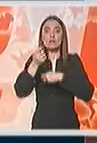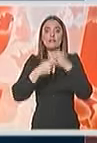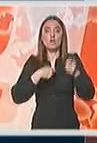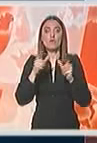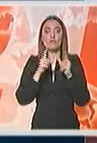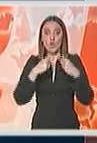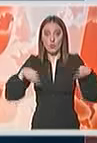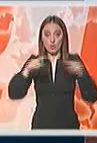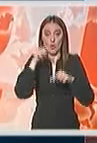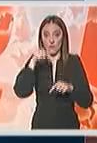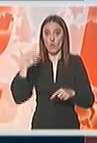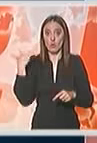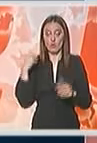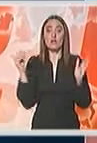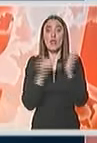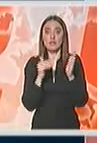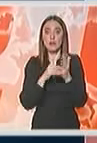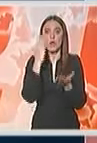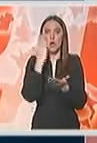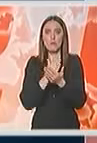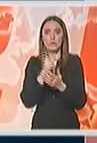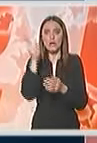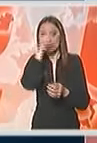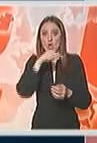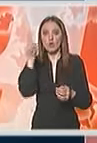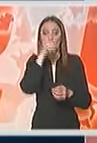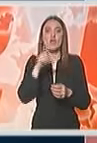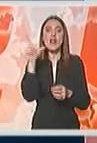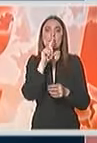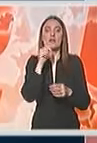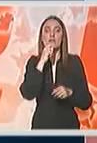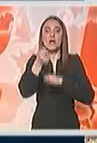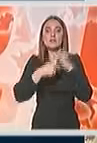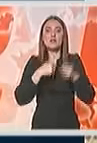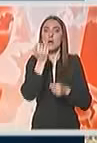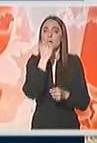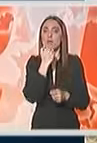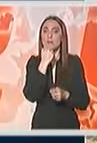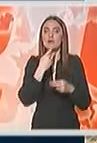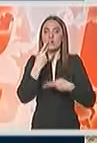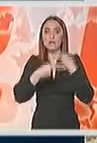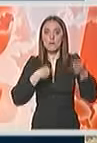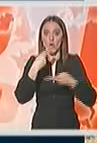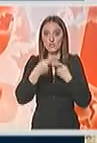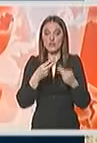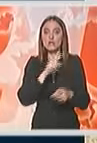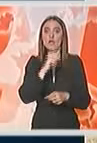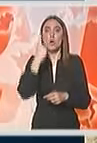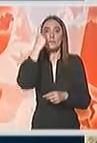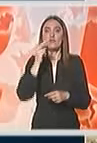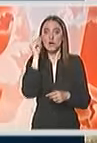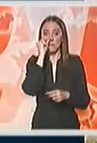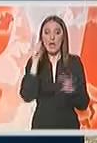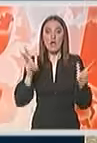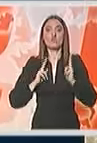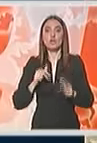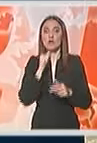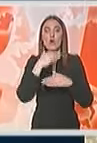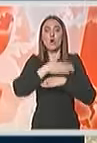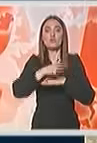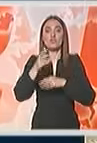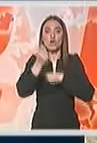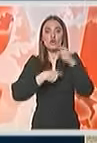regionu. U ovoj godini trebalo bi da bude zaokružena liberalizacija trgovine poljoprivrednim proizvodima, a do 1. maja se očekuje i